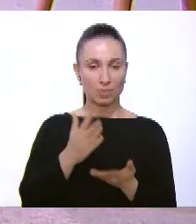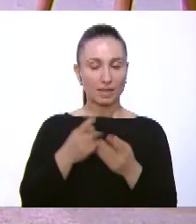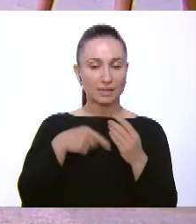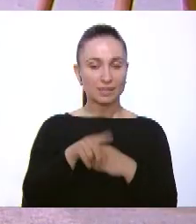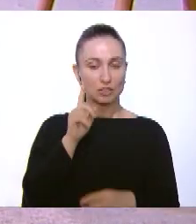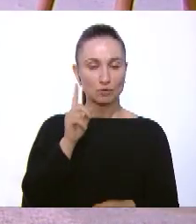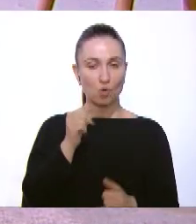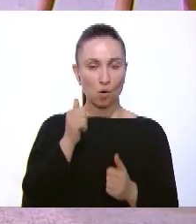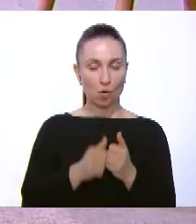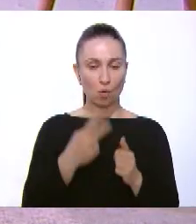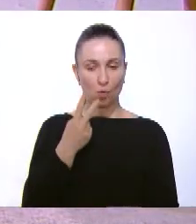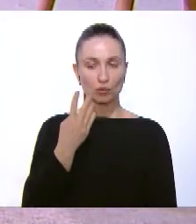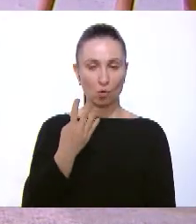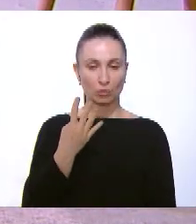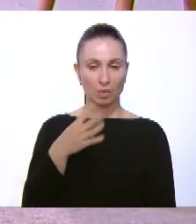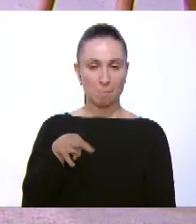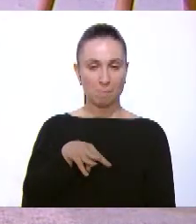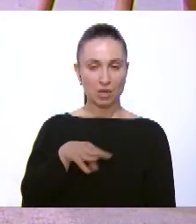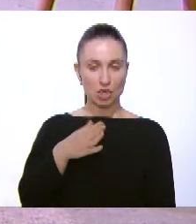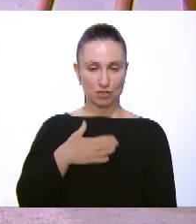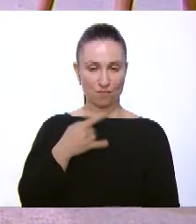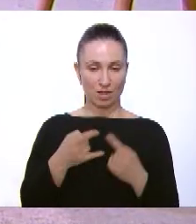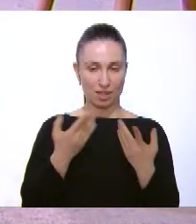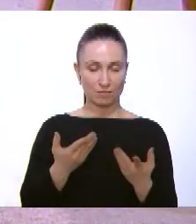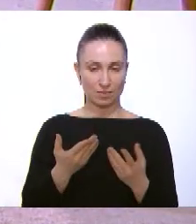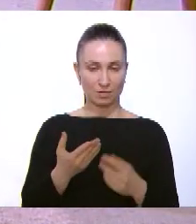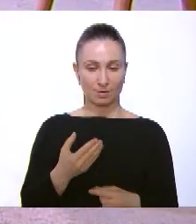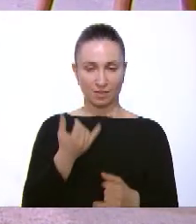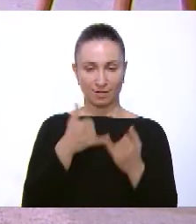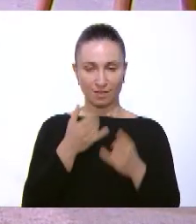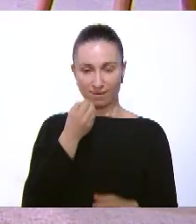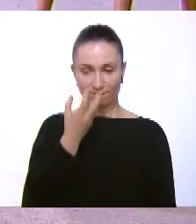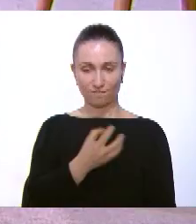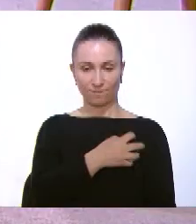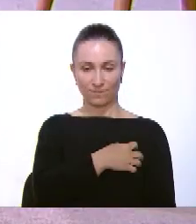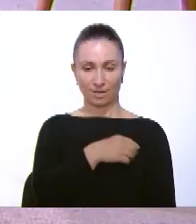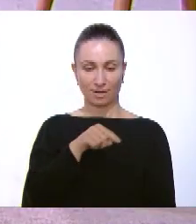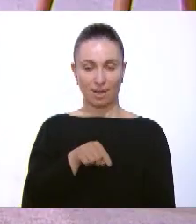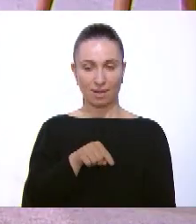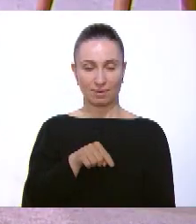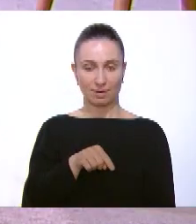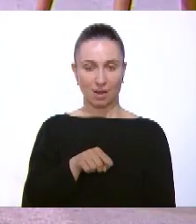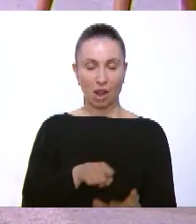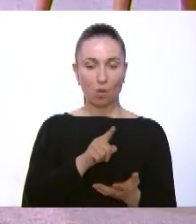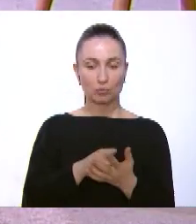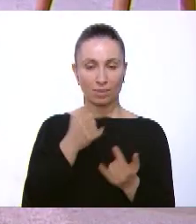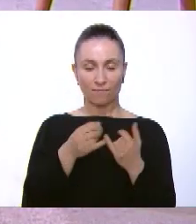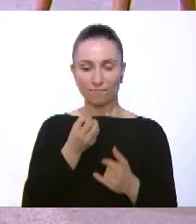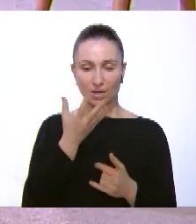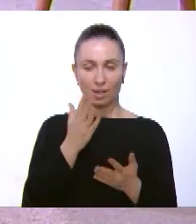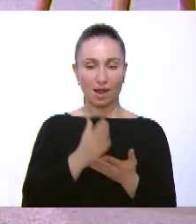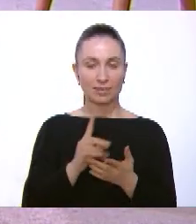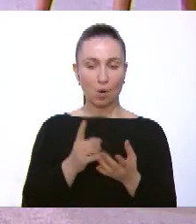ნიშნავს იმას, რომ ყოველ 24 მარტს ჩვენს გადაცემაში ჩნდება გვირილები და აუცილებლად გვირილა არის